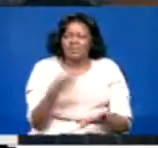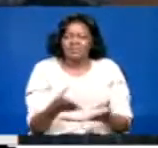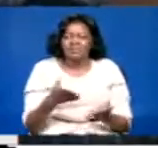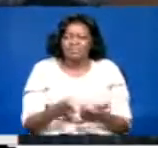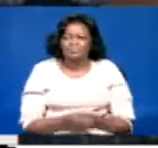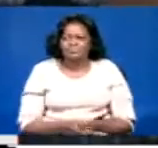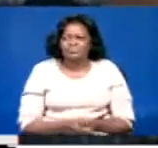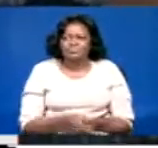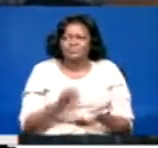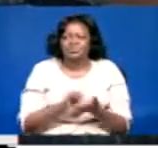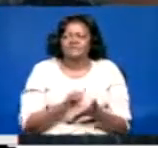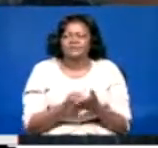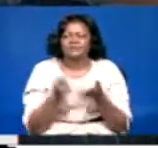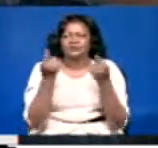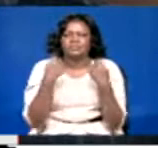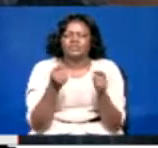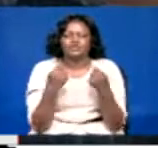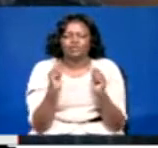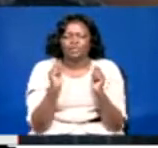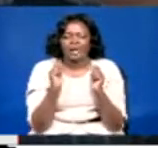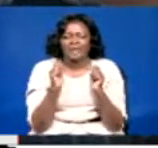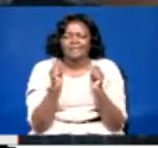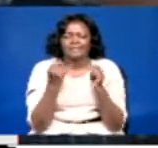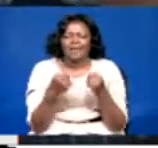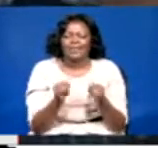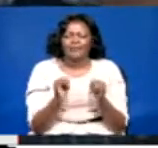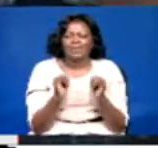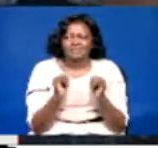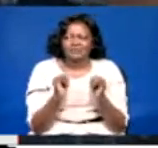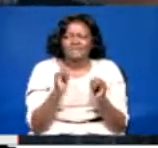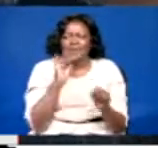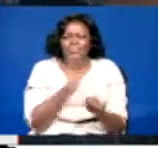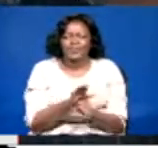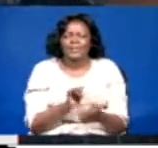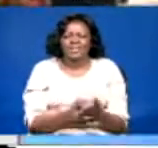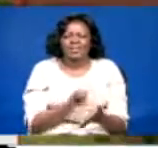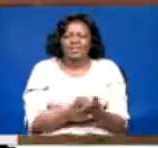mradi wajaribu watekeleze